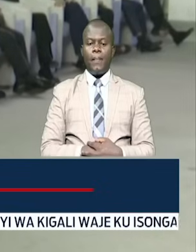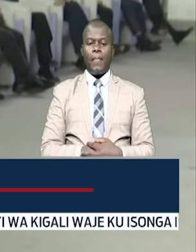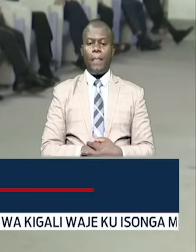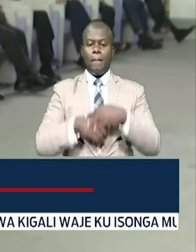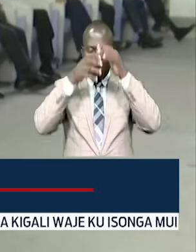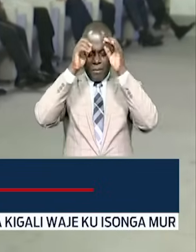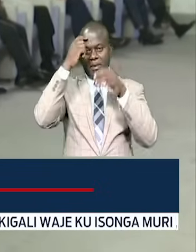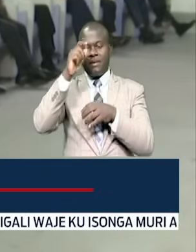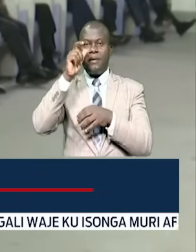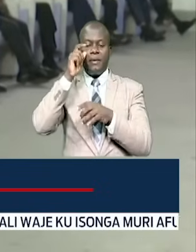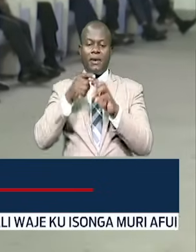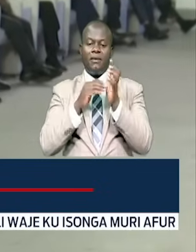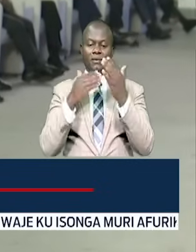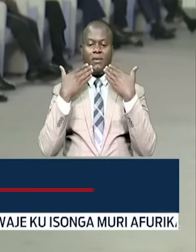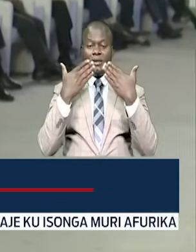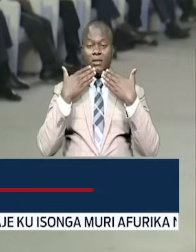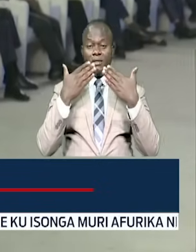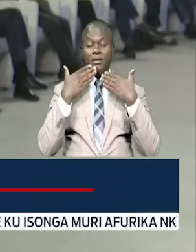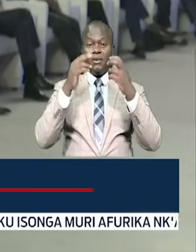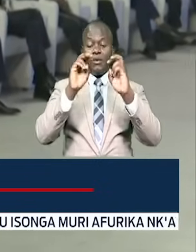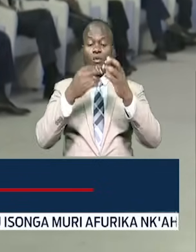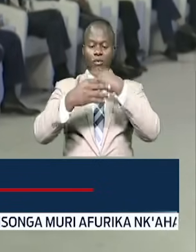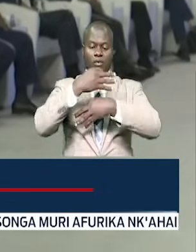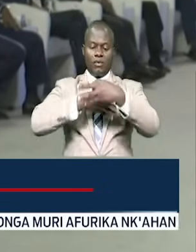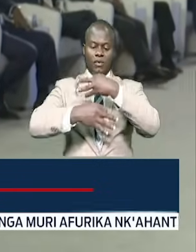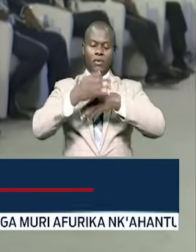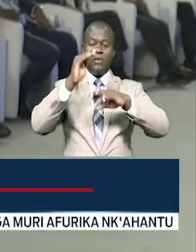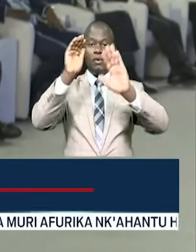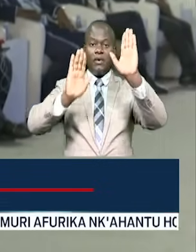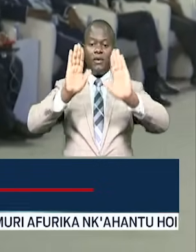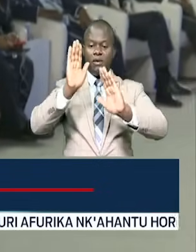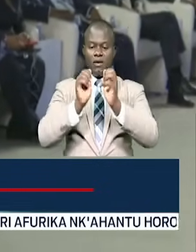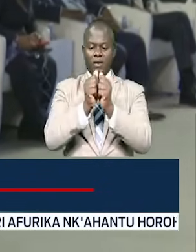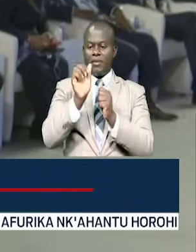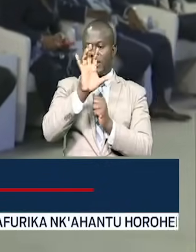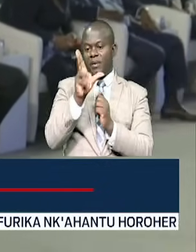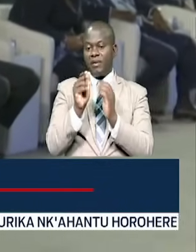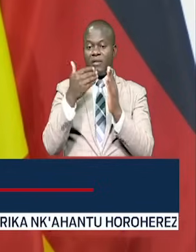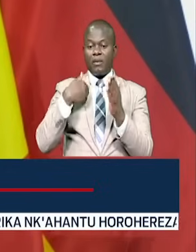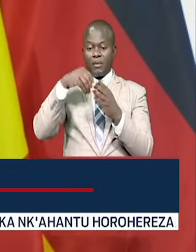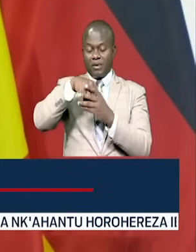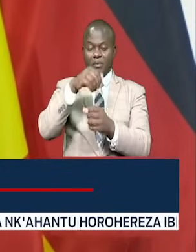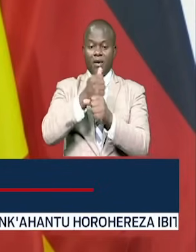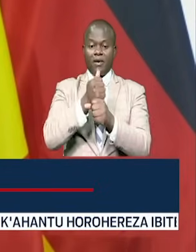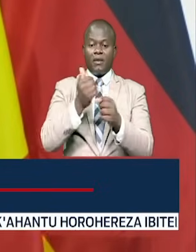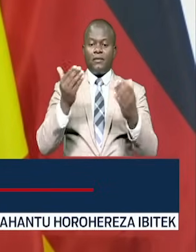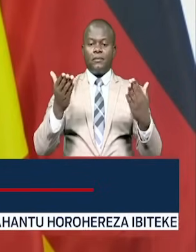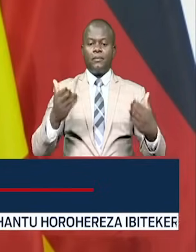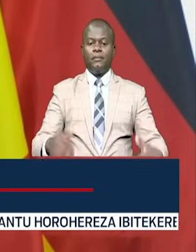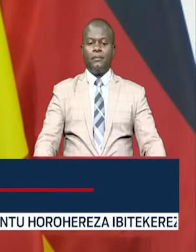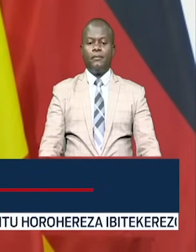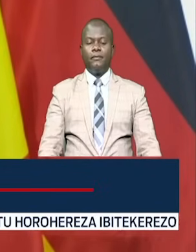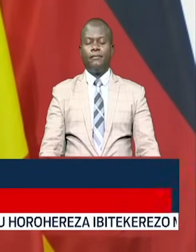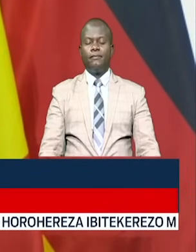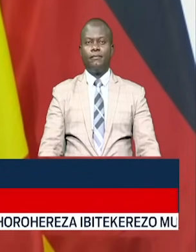Perezida Kagame kandi yashimye ko uru ruganda rurimo kugirwamo uruhare n'abanyafurika babonye makazi This